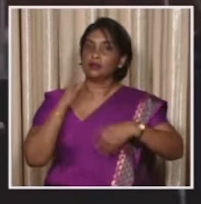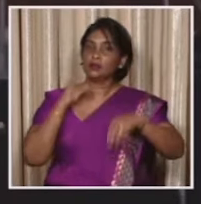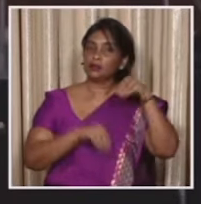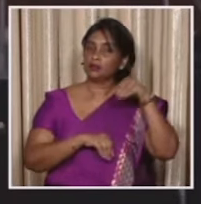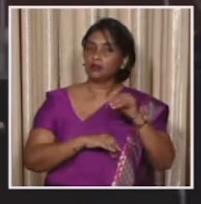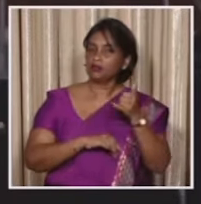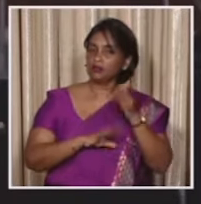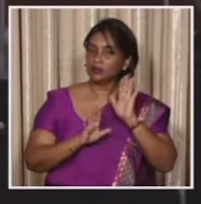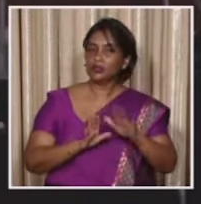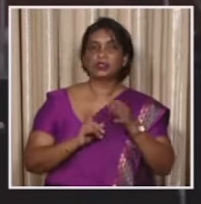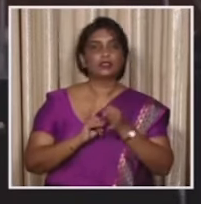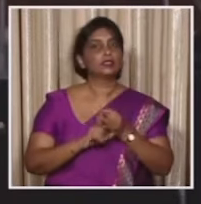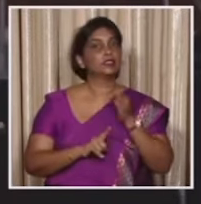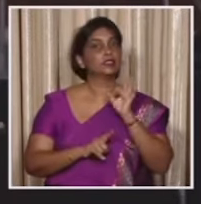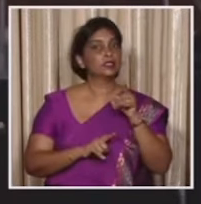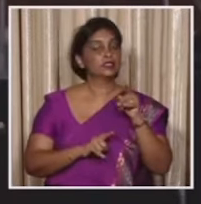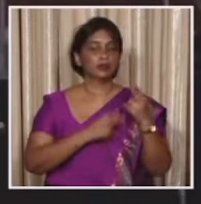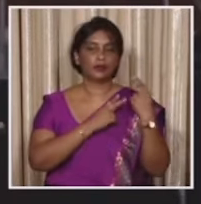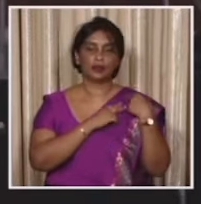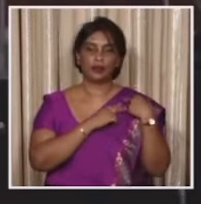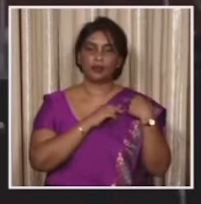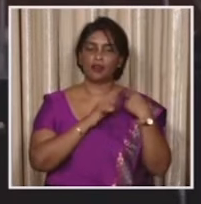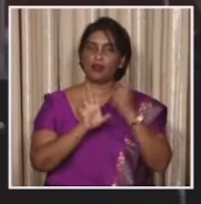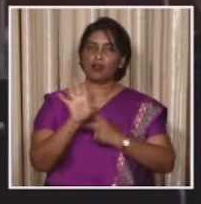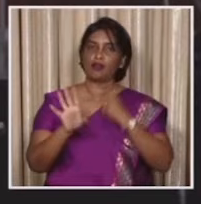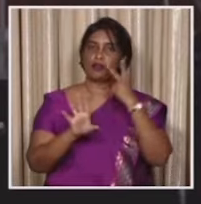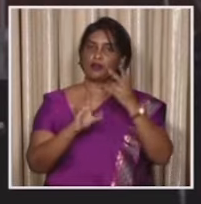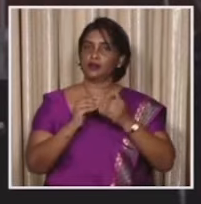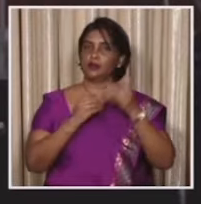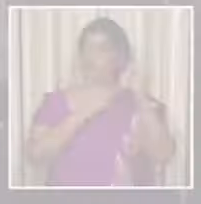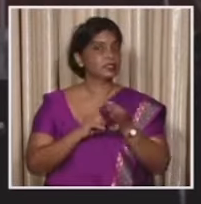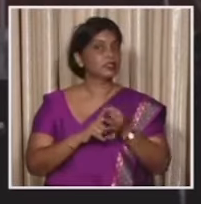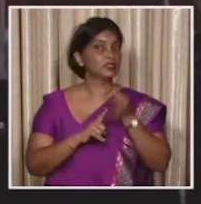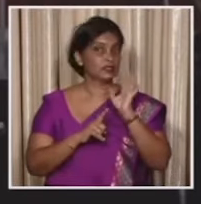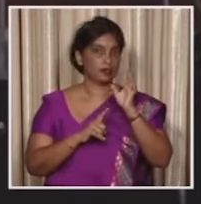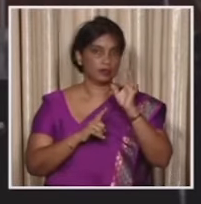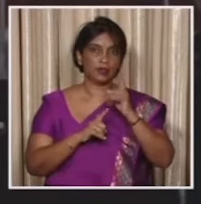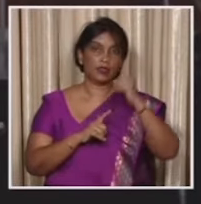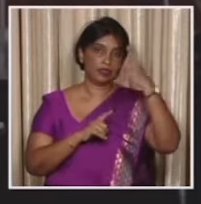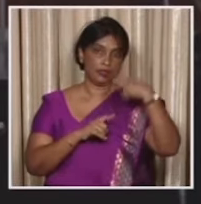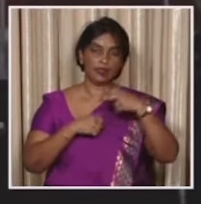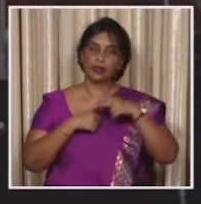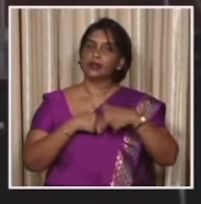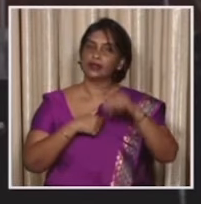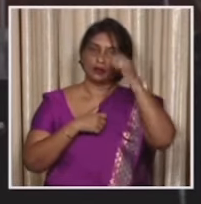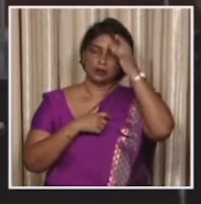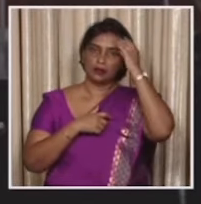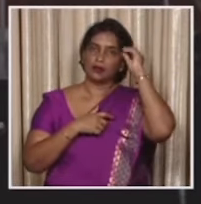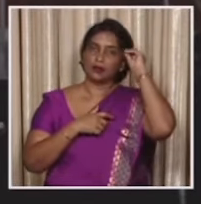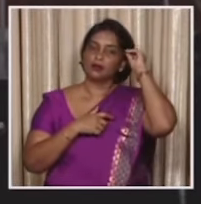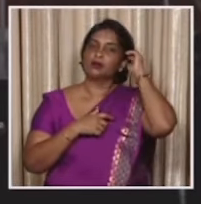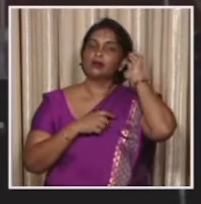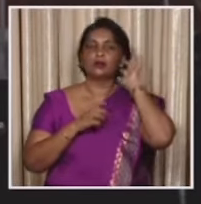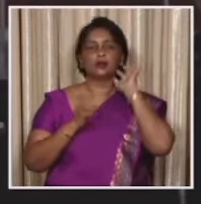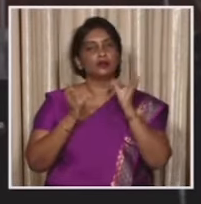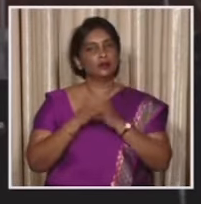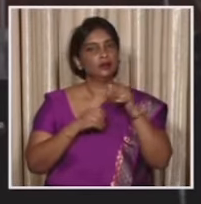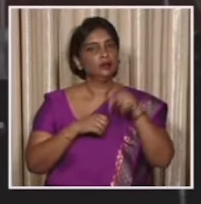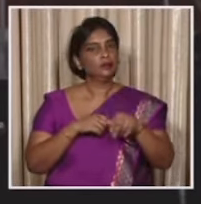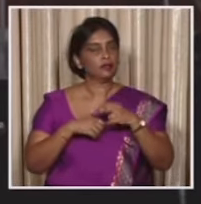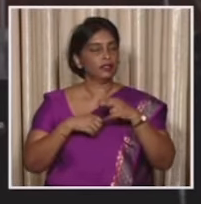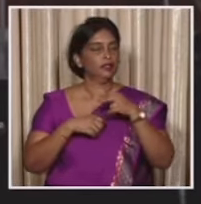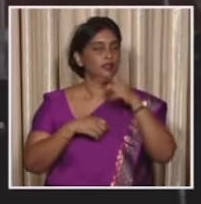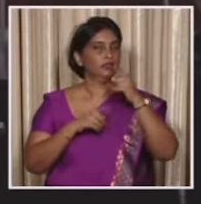විචාරණයක් තියලා ජනාධිපතිතුමාගේ දූරකාලයේ වසර දෙකකට දික් කළ යුතුයි කියලා. දෙවෙනි හේතුව, ජනාධිපතිතුමාගේ පක්ෂේ